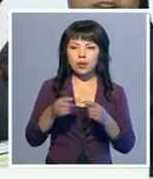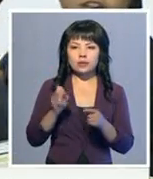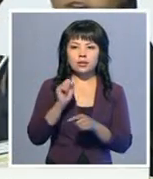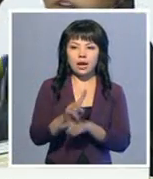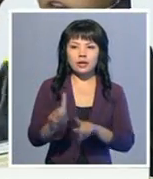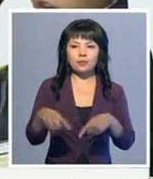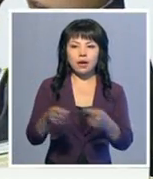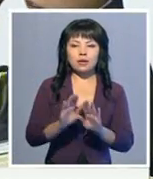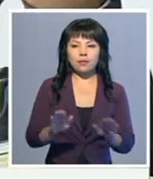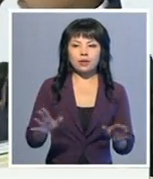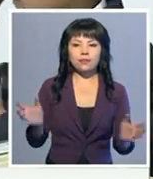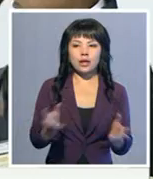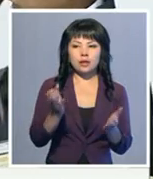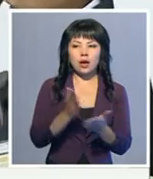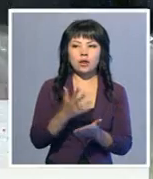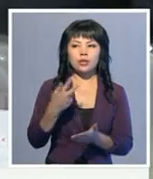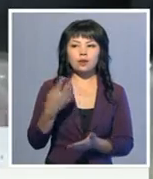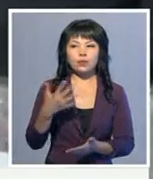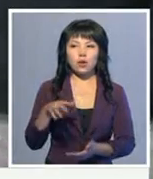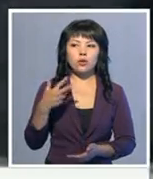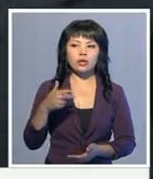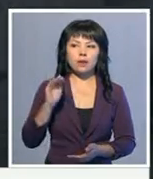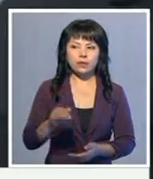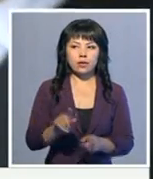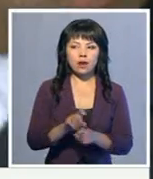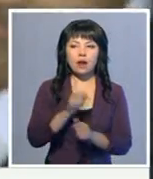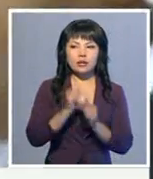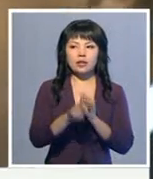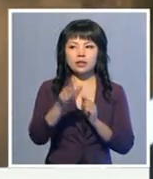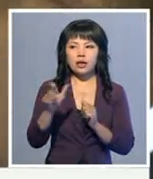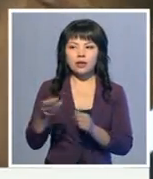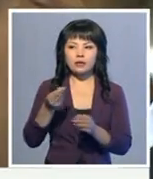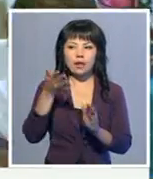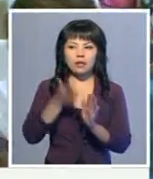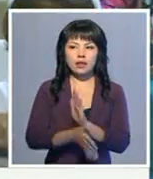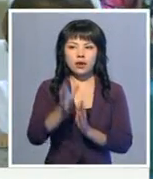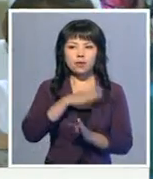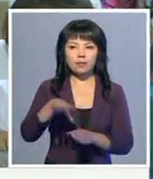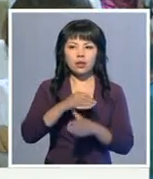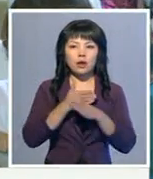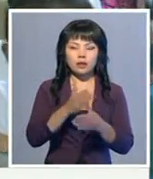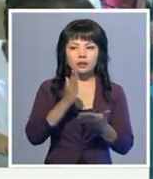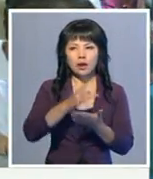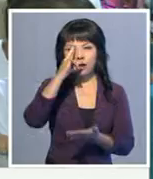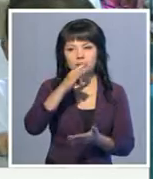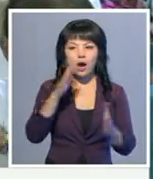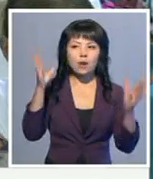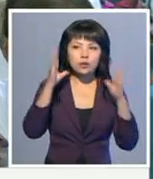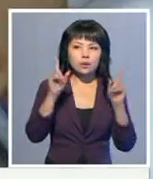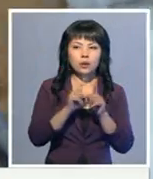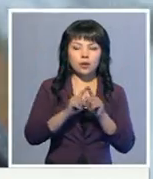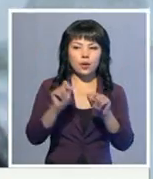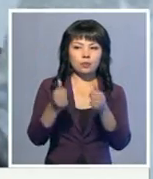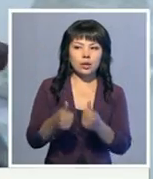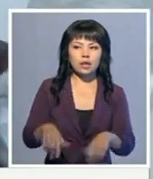алынды. Әрқайсысына 25-30 мың теңгенің зат үлестірілді. Егіске кәсіпкерлердің шарапаты тиді. Қазақстан мұсылмандары діни басқармасының